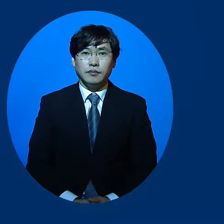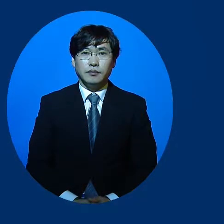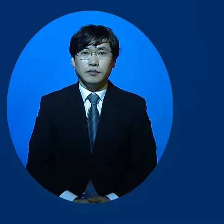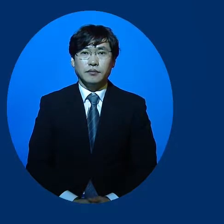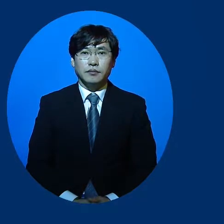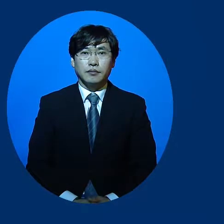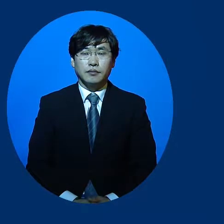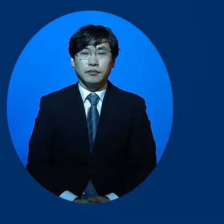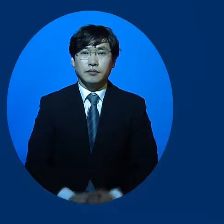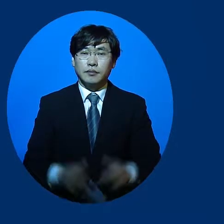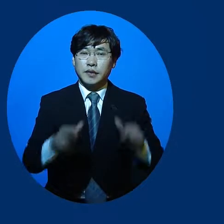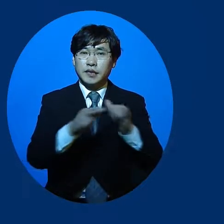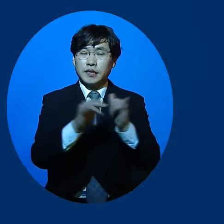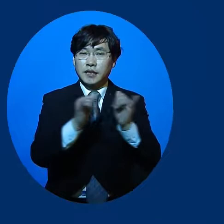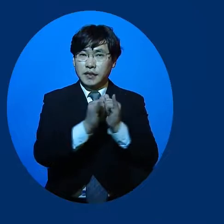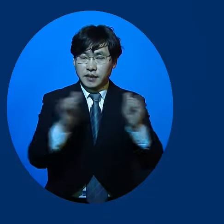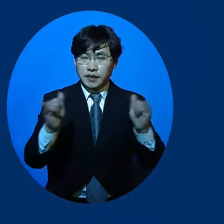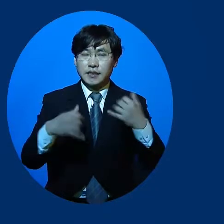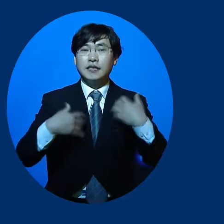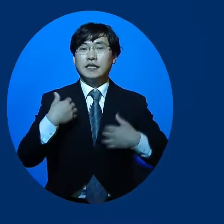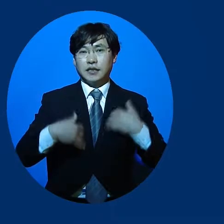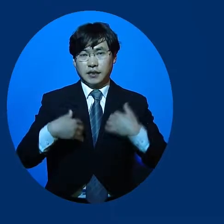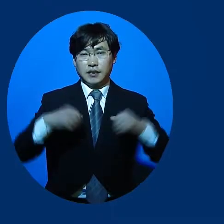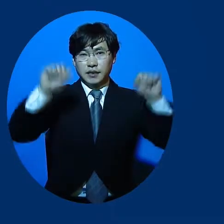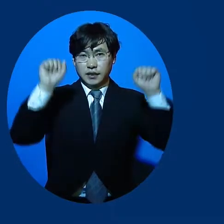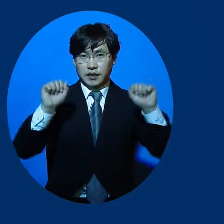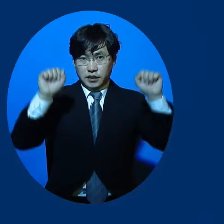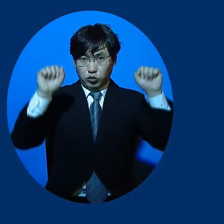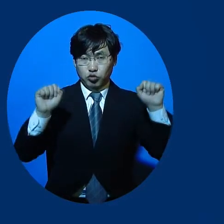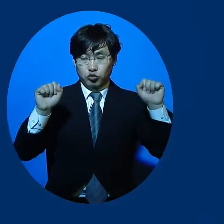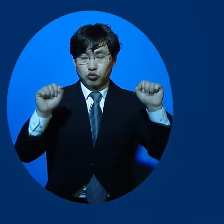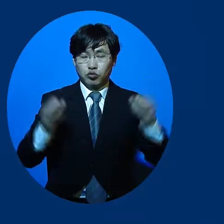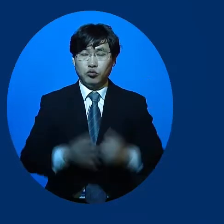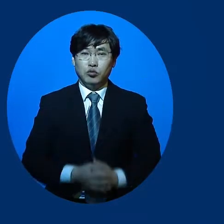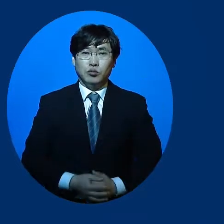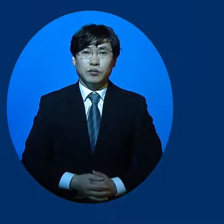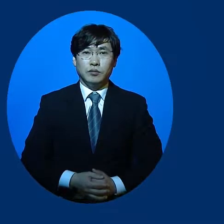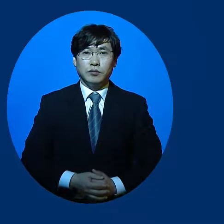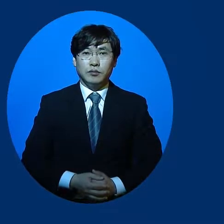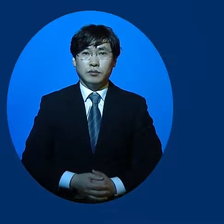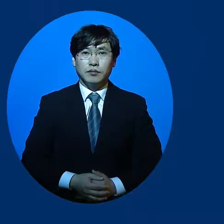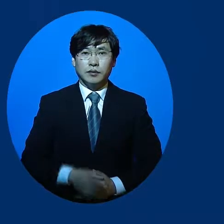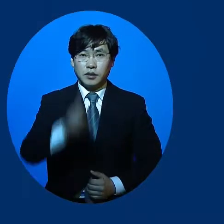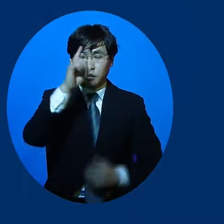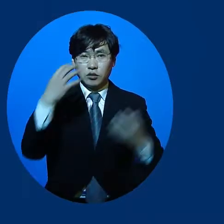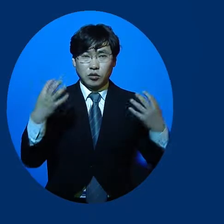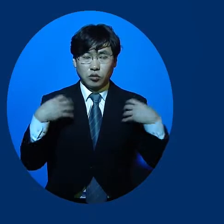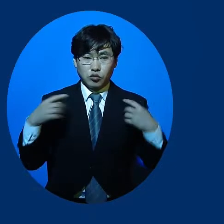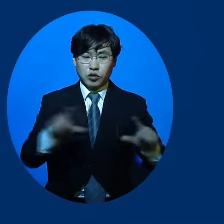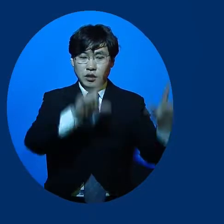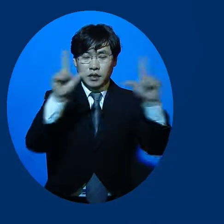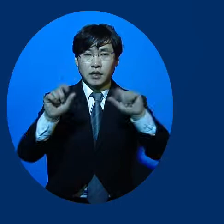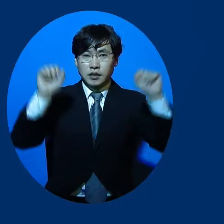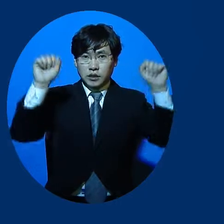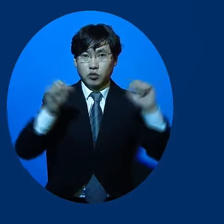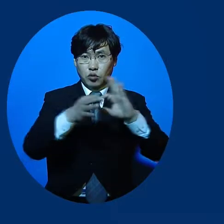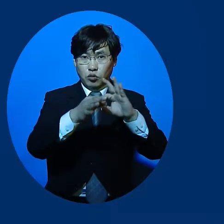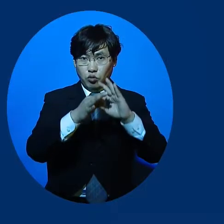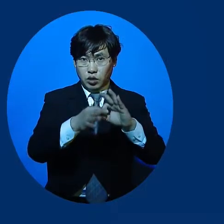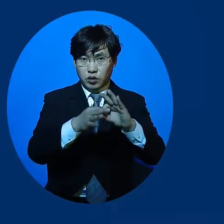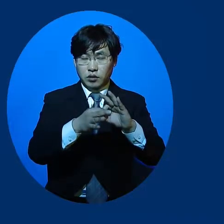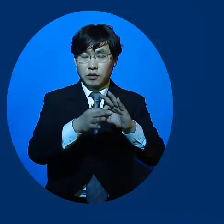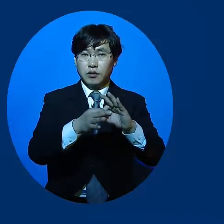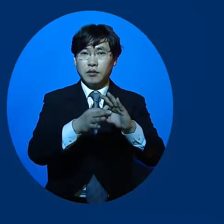다음은 장애인이 즐기는 체육입니다. 현 정부는 장애인 생활체육에 진입하는 장애인을